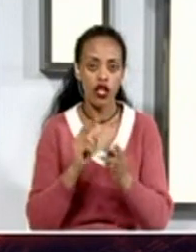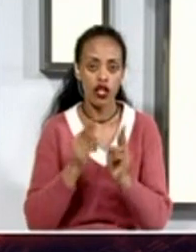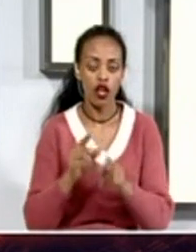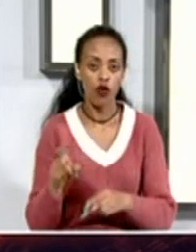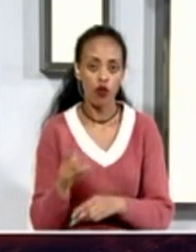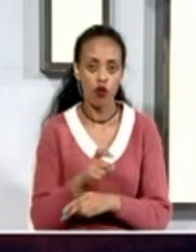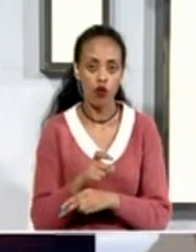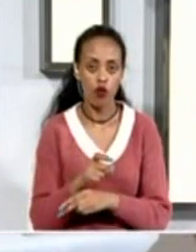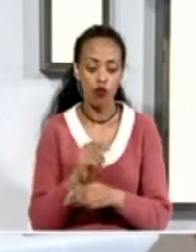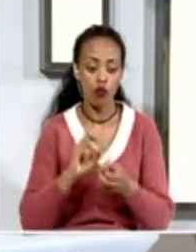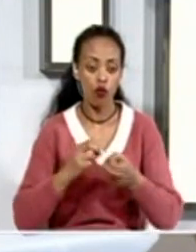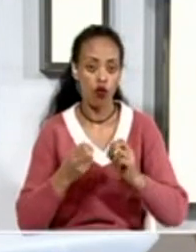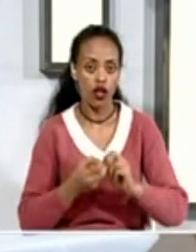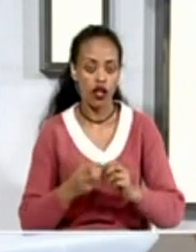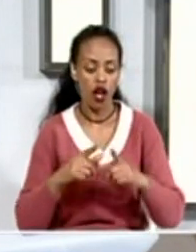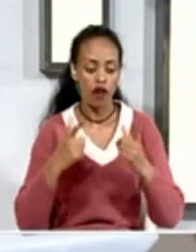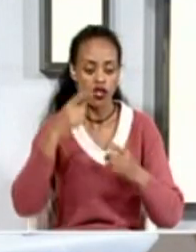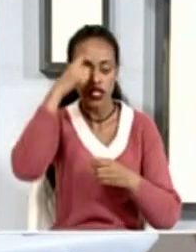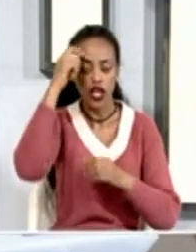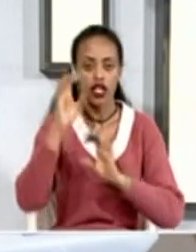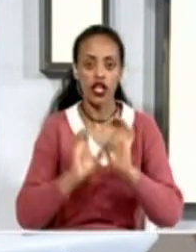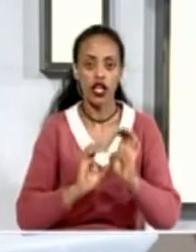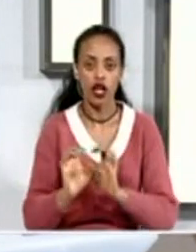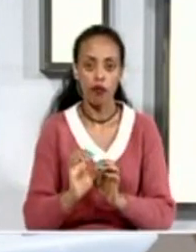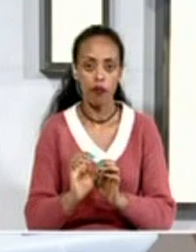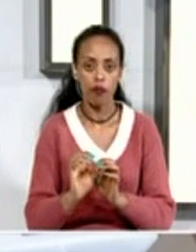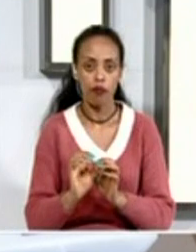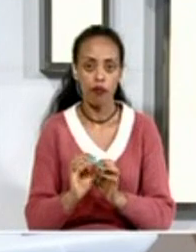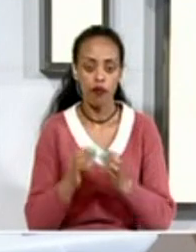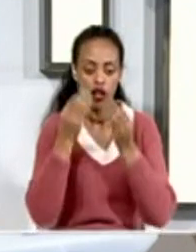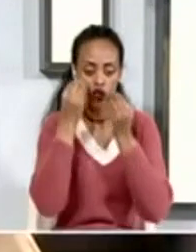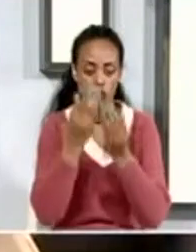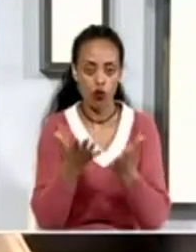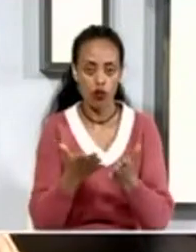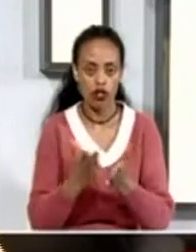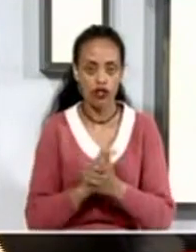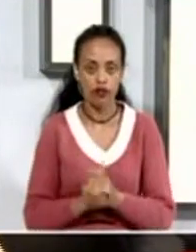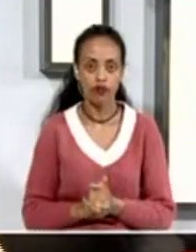ክኸውን ብወገና ዓብዪ ፃዕሪ ክንገብር ክነፍጠኩም ንደሊ።